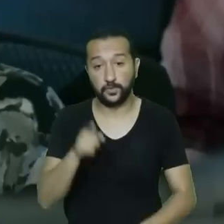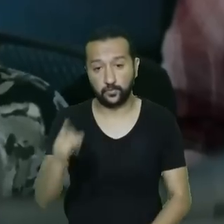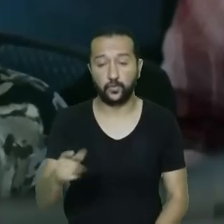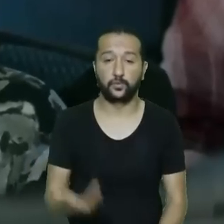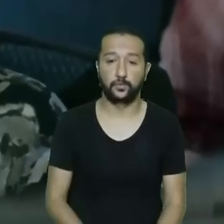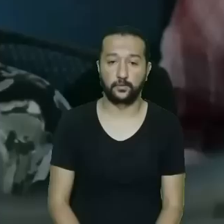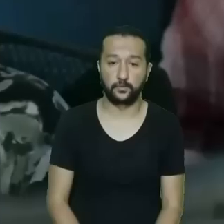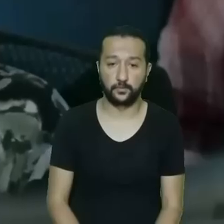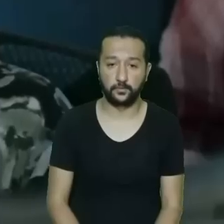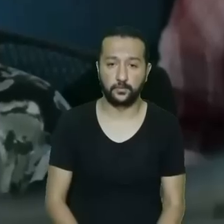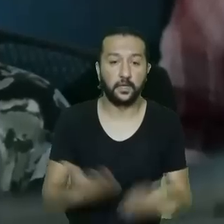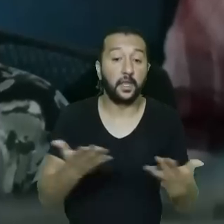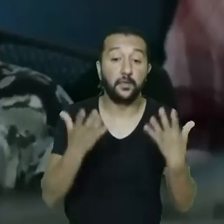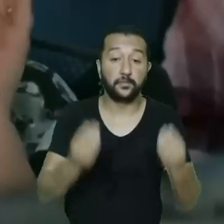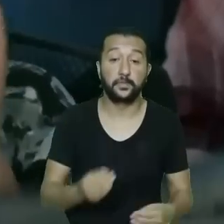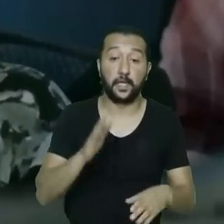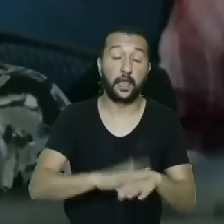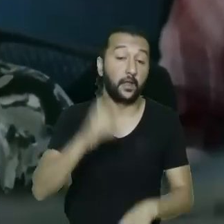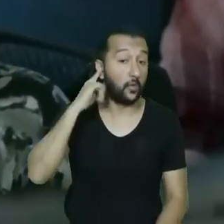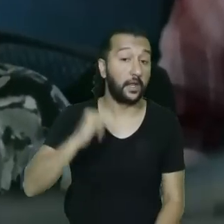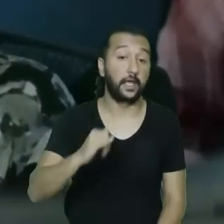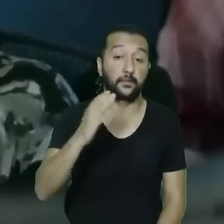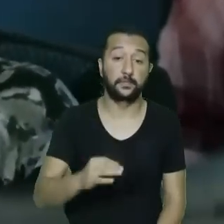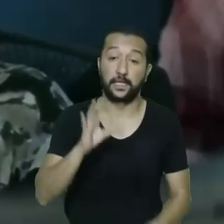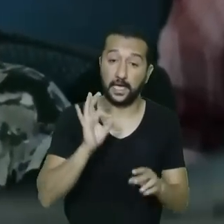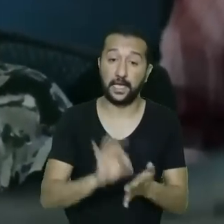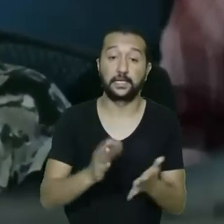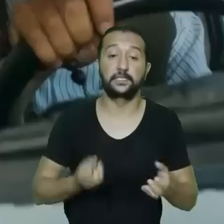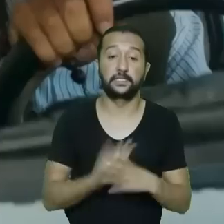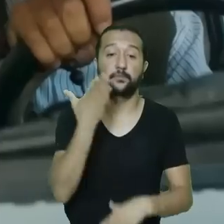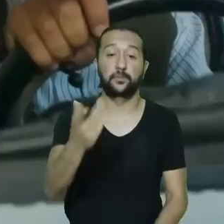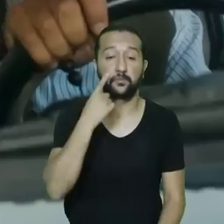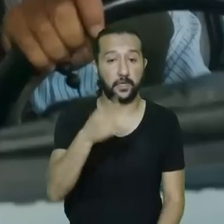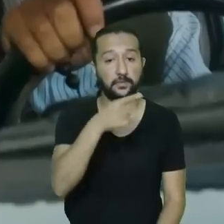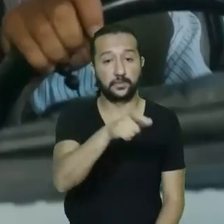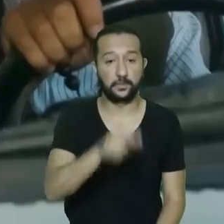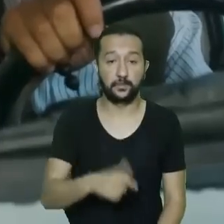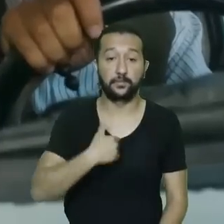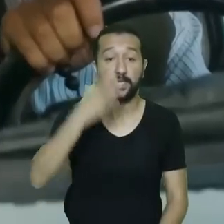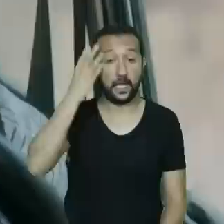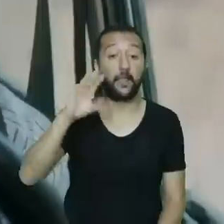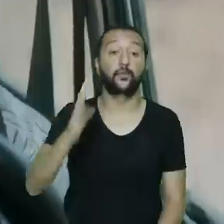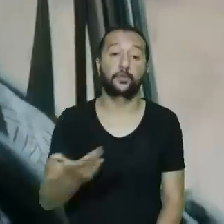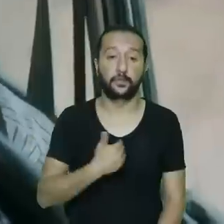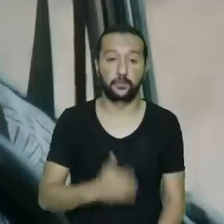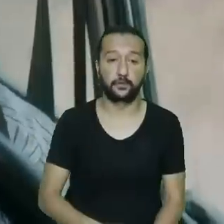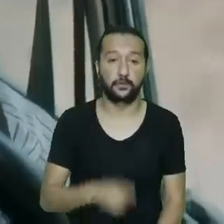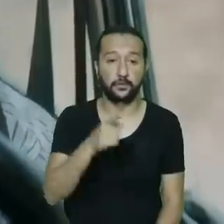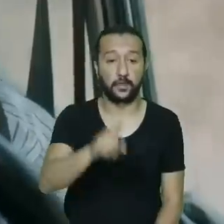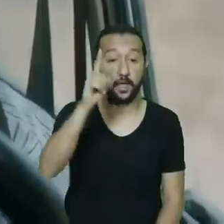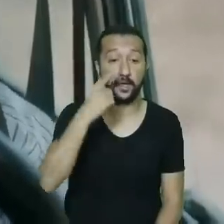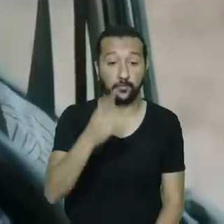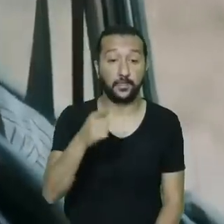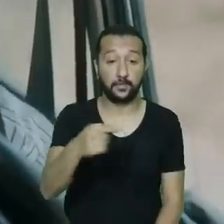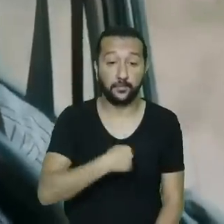edeceksin. Neymiş? Eli kulağındaymış. Her an gelebiliymiş. Bak sen, biz anlamıyoruz sanki.